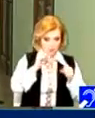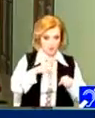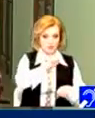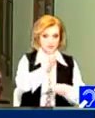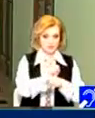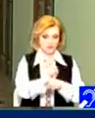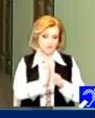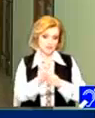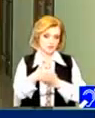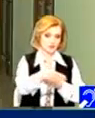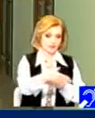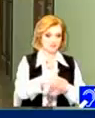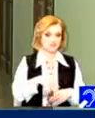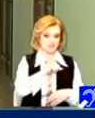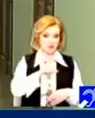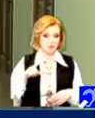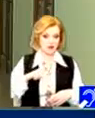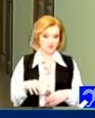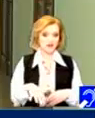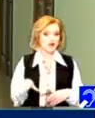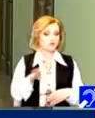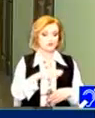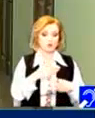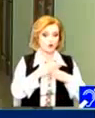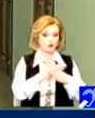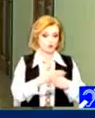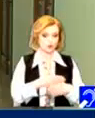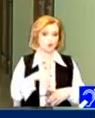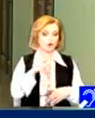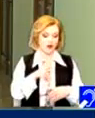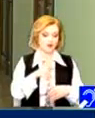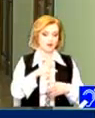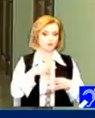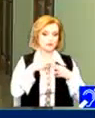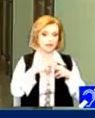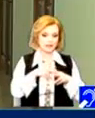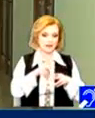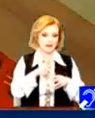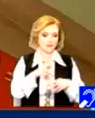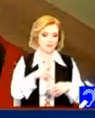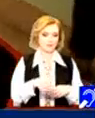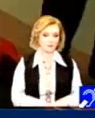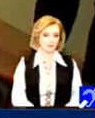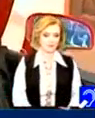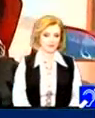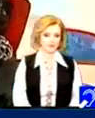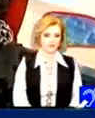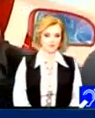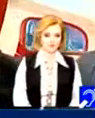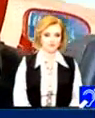poate reveni pe traiectoria inițială. Totul cu ajutorul a 5 sensori în față și alți 4 din spate.